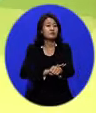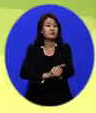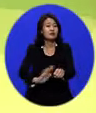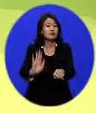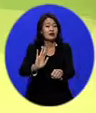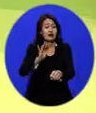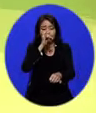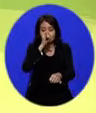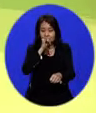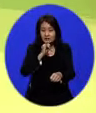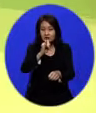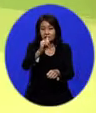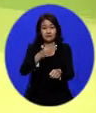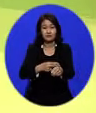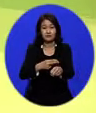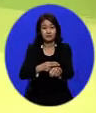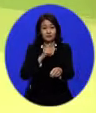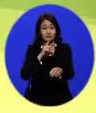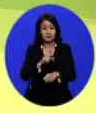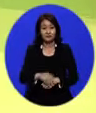위대한 스승이다라고 얘기합니다.